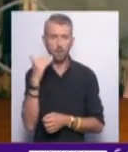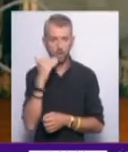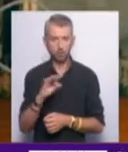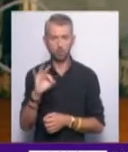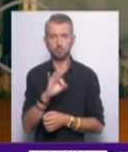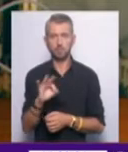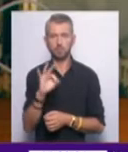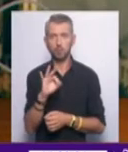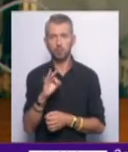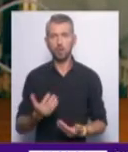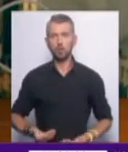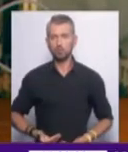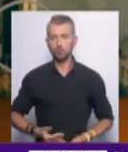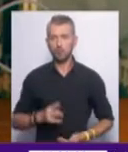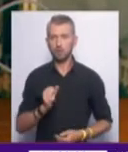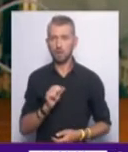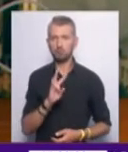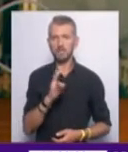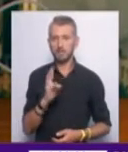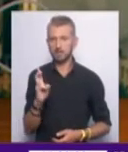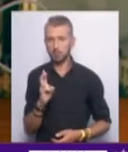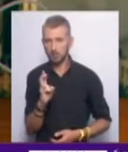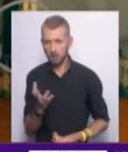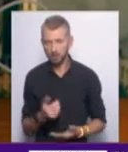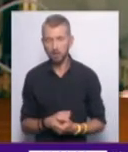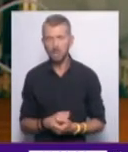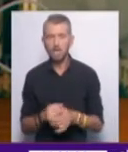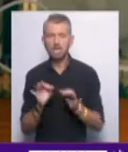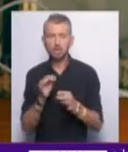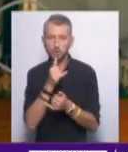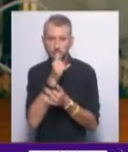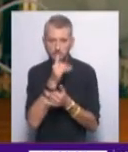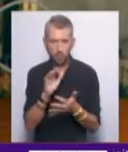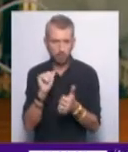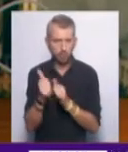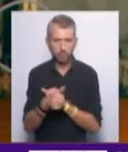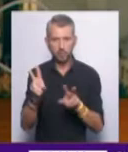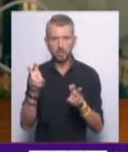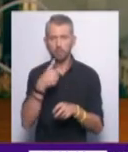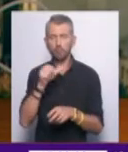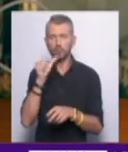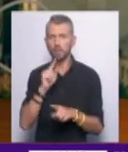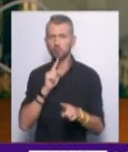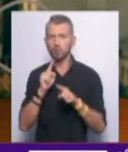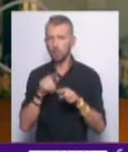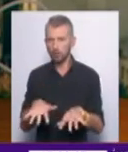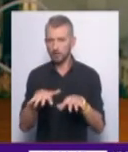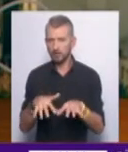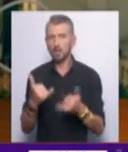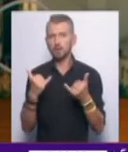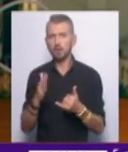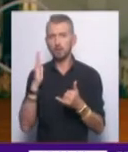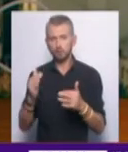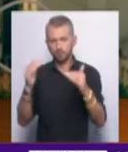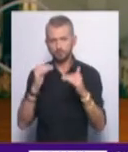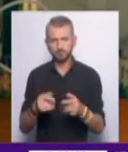приводу життя на Микільській Борщагівці. Звичайно, не могли не оминути тему вчорашнього пленарного засідання. Вже зараз будемо переходити